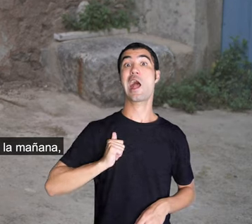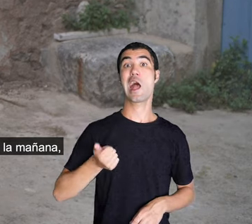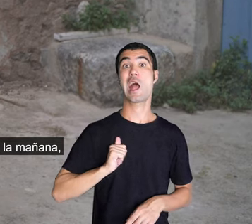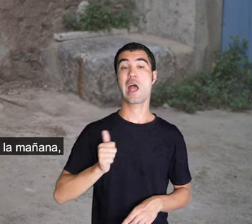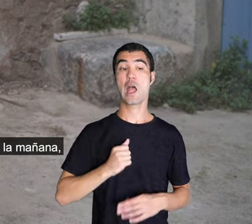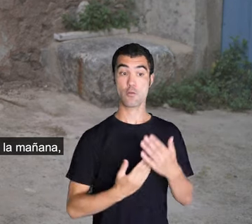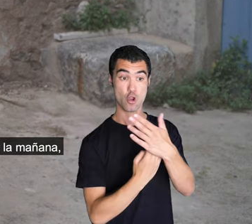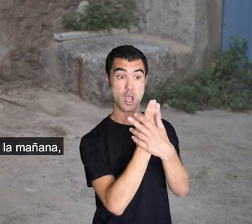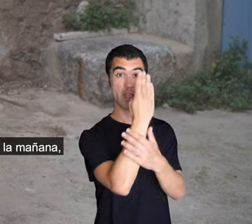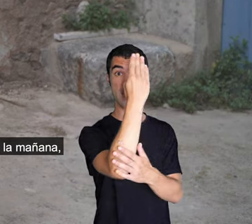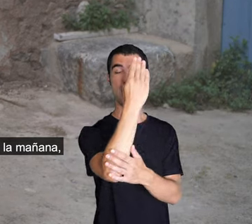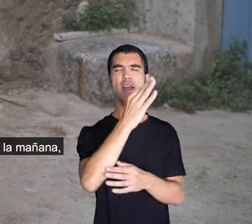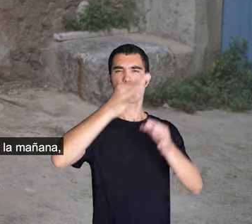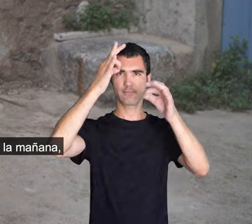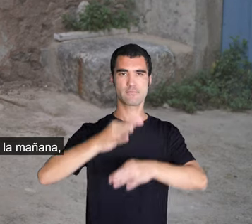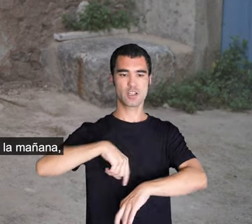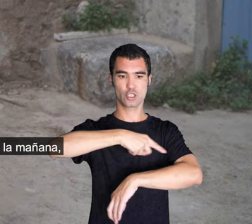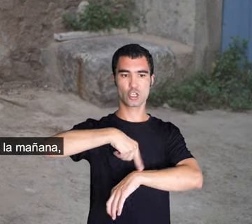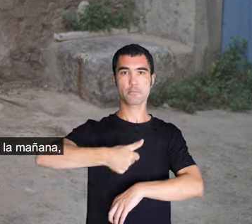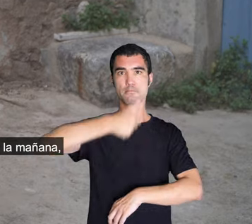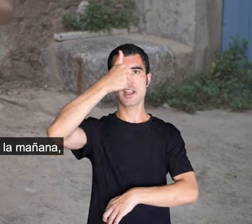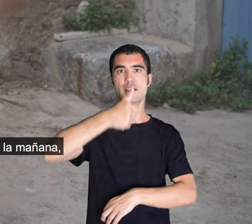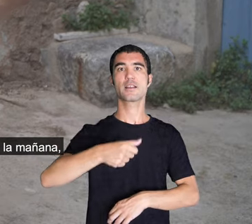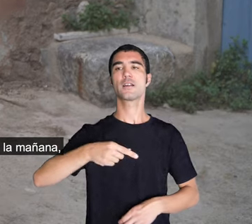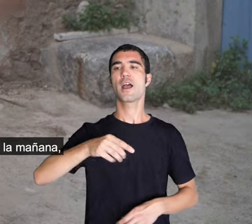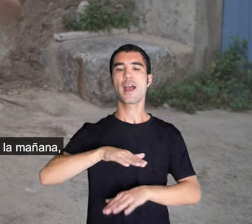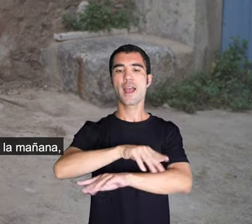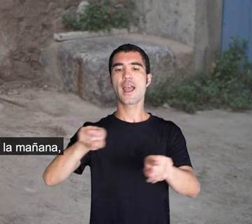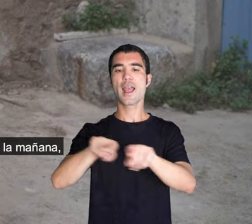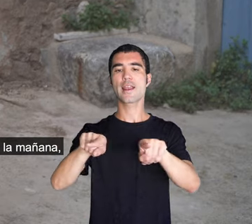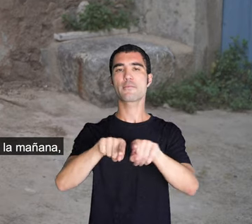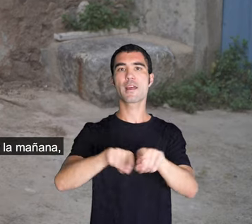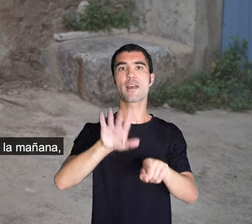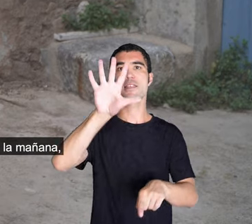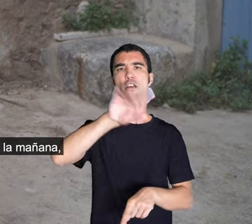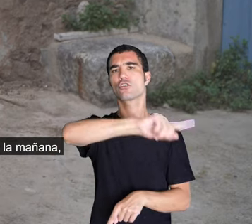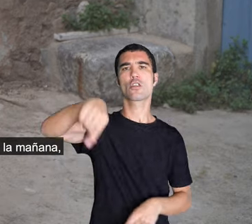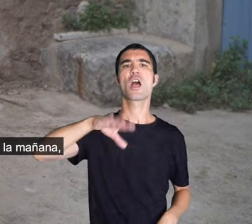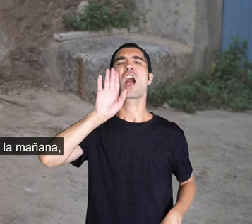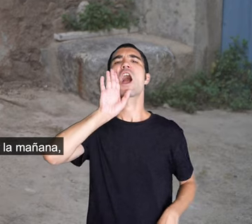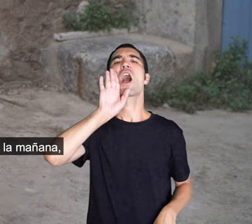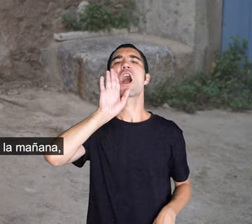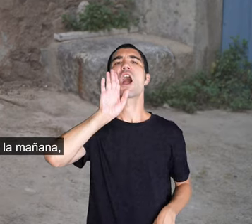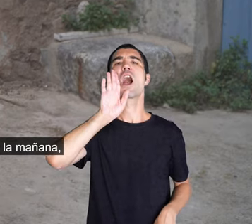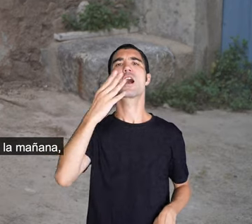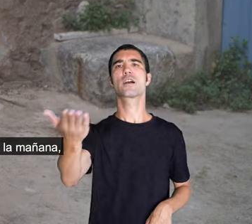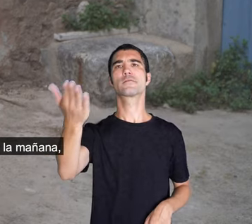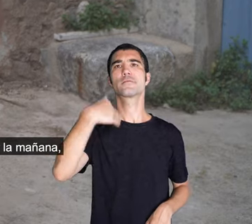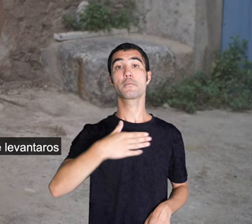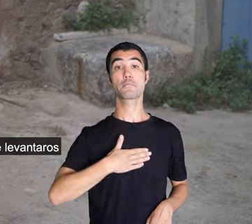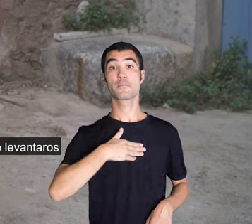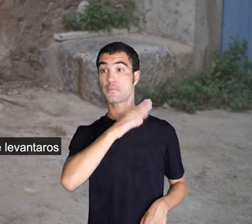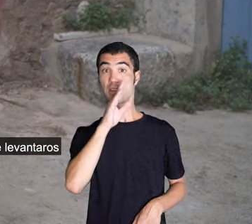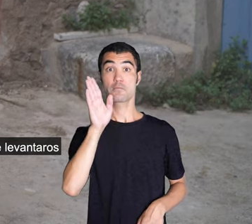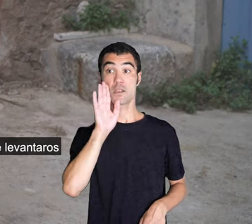bé els dematí, mos cridava a tots els nostres germans, que érem cinc. I només a mon mare,